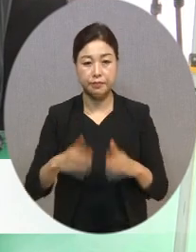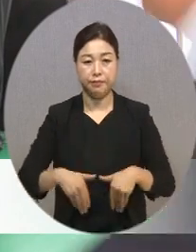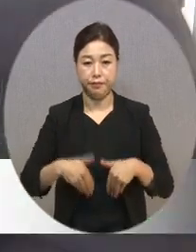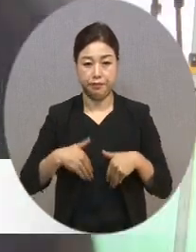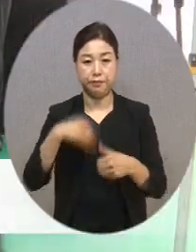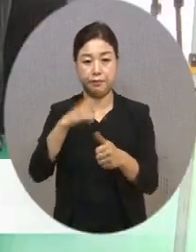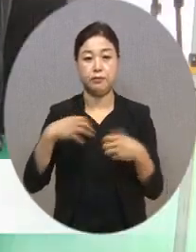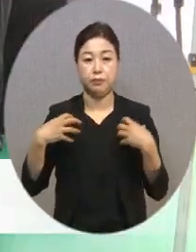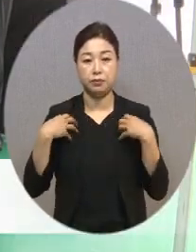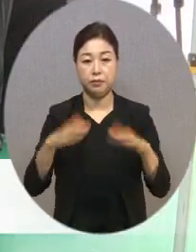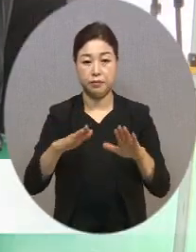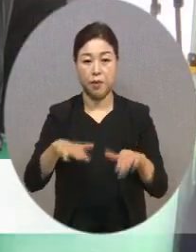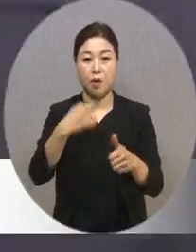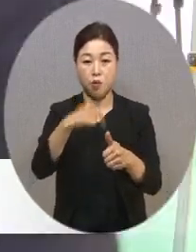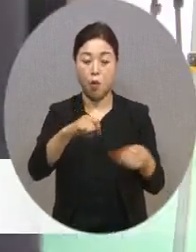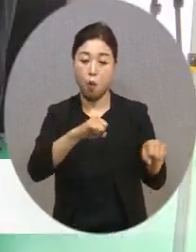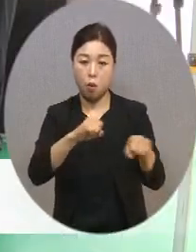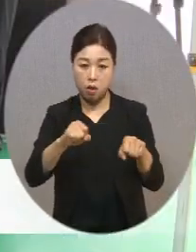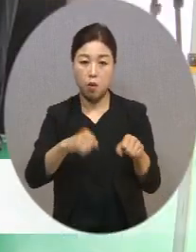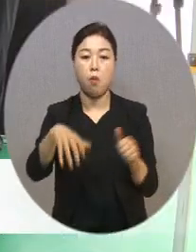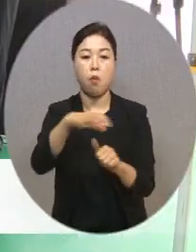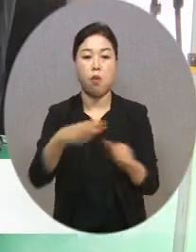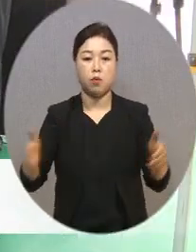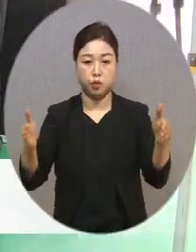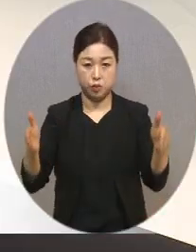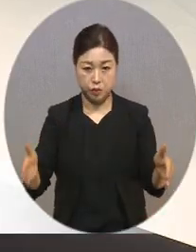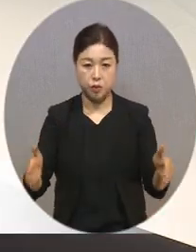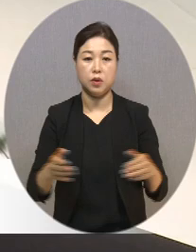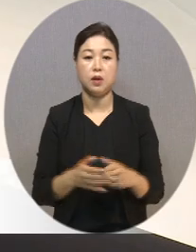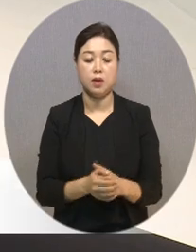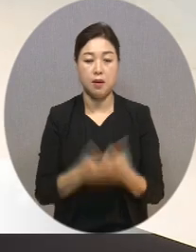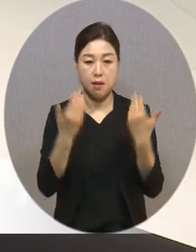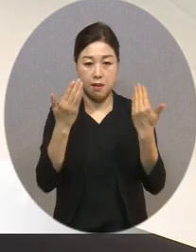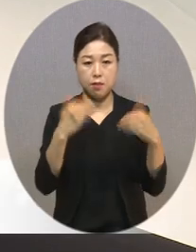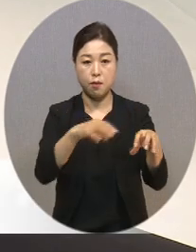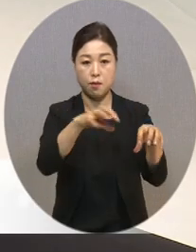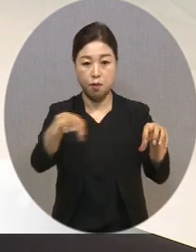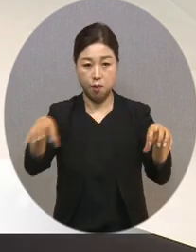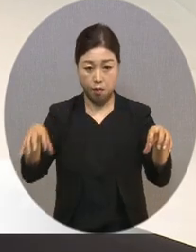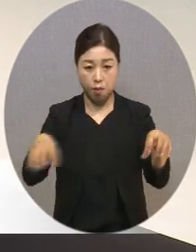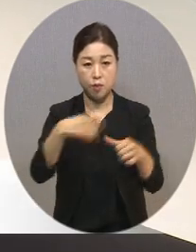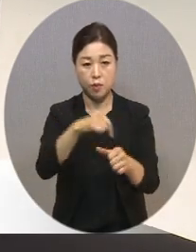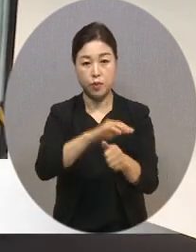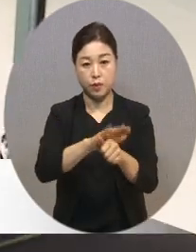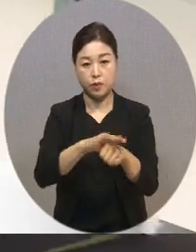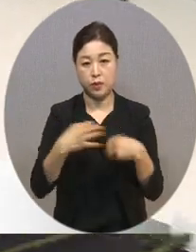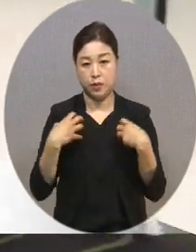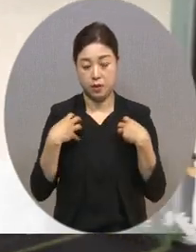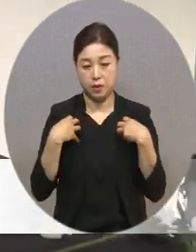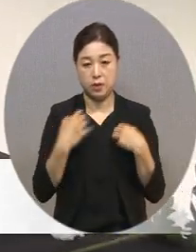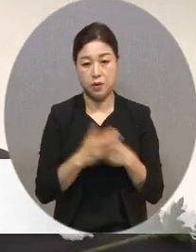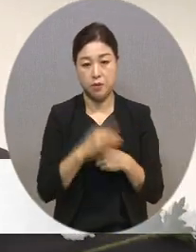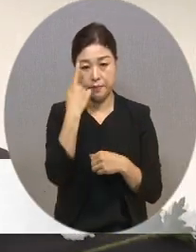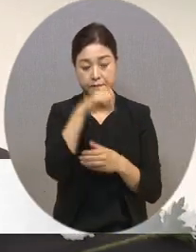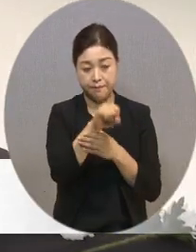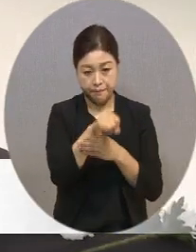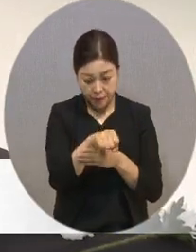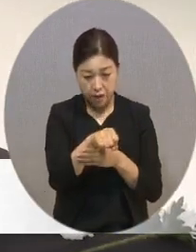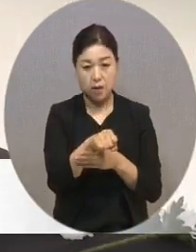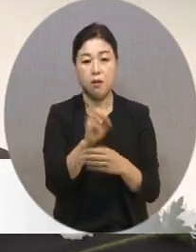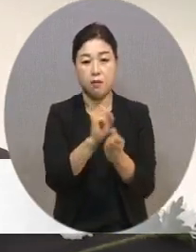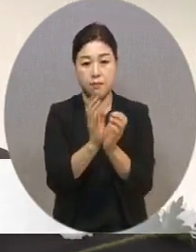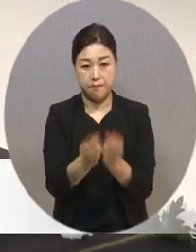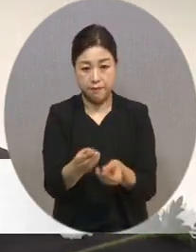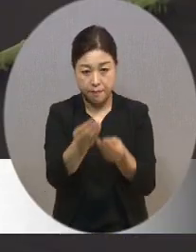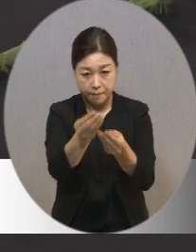전남교육청은 이번 교육활동 보호조간에 산하 각급 학교 및 교육지원청에서 묵념,